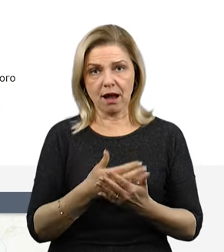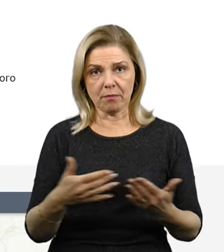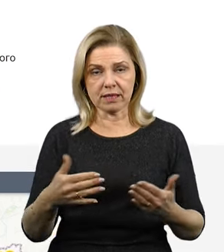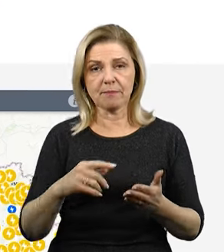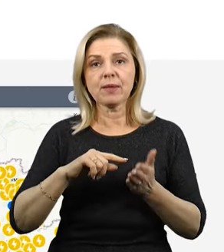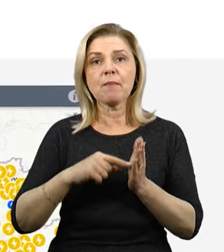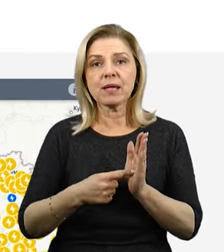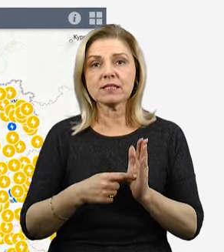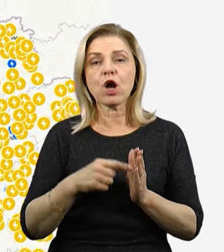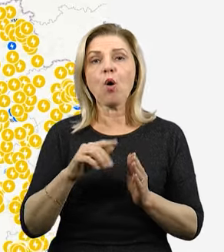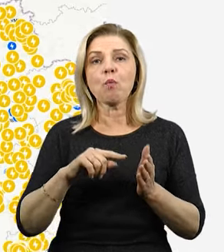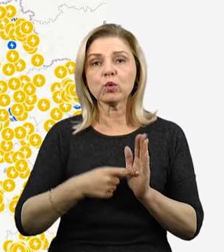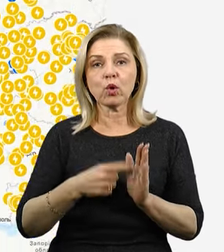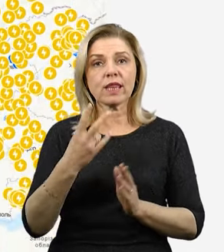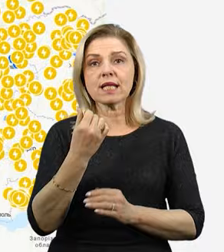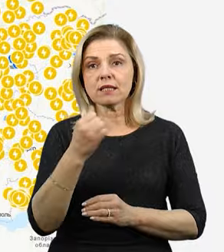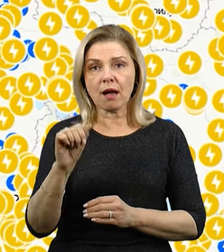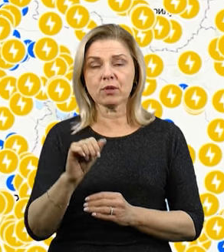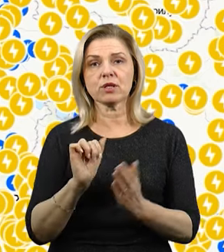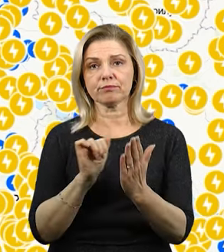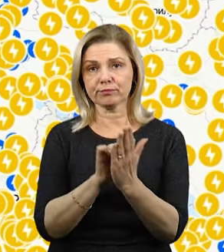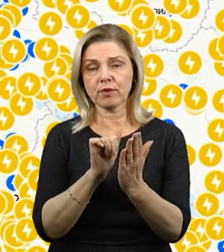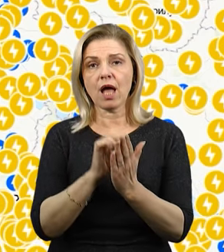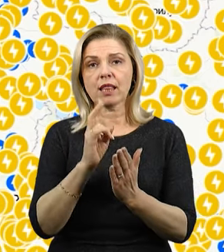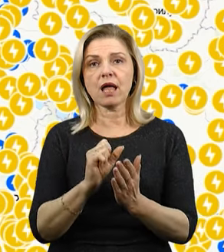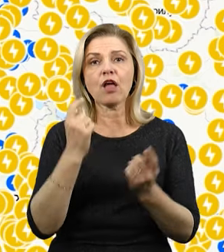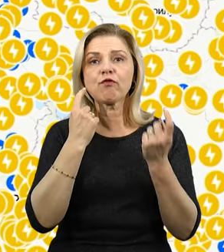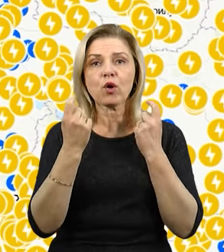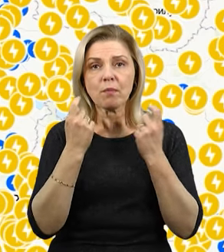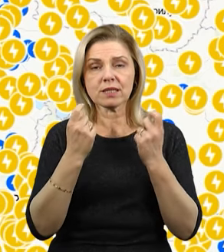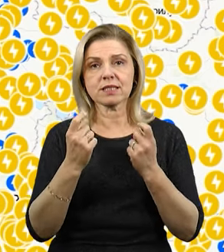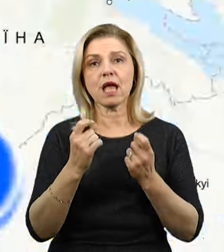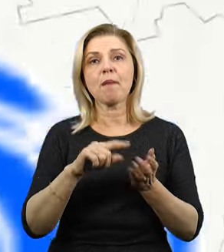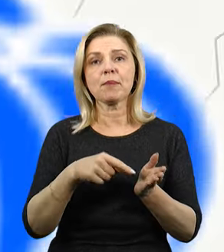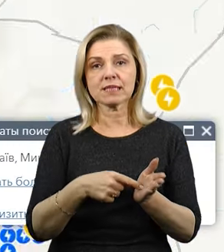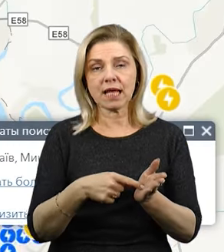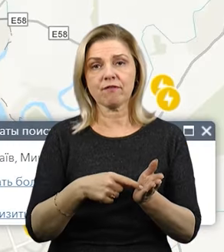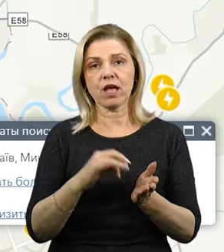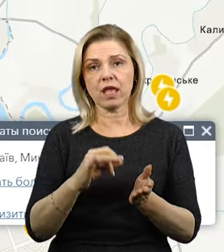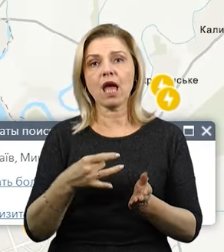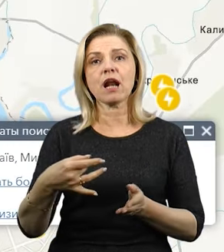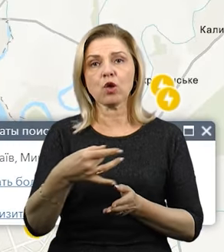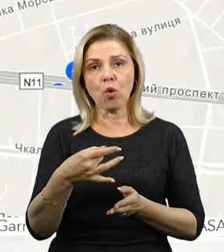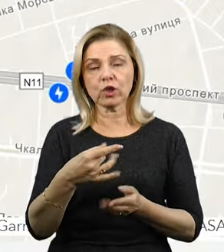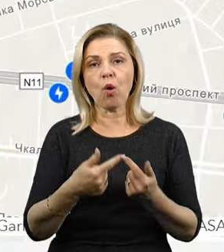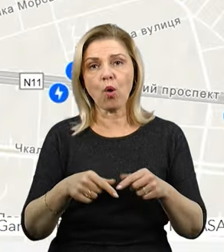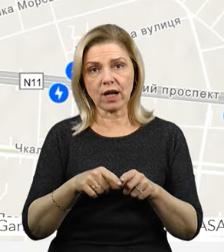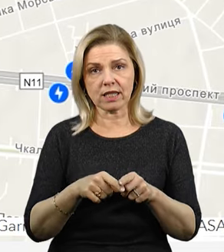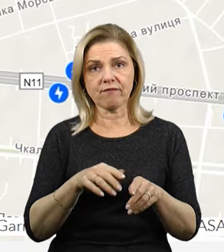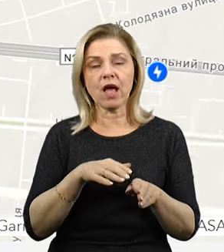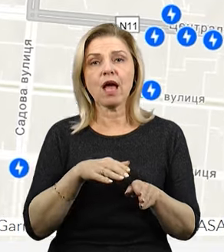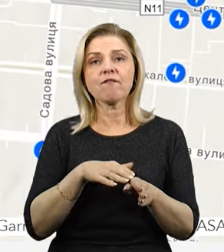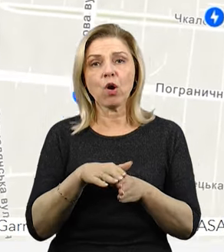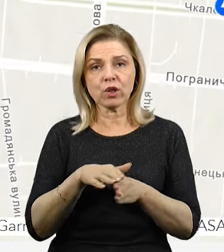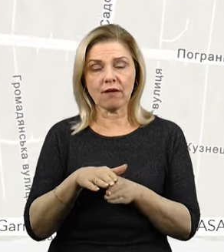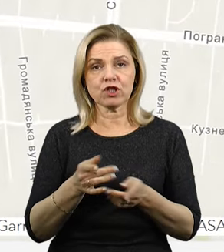розташування пунктів незлавності розміщується на офіційних інформаційних ресурсах центральних та місцевих органів виконавчої влади за слова